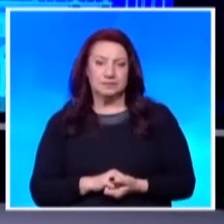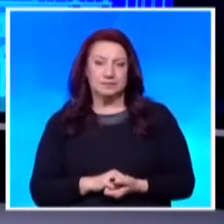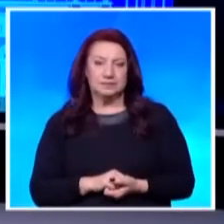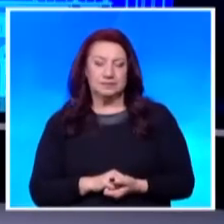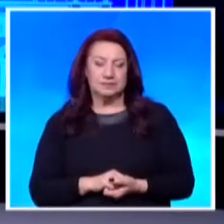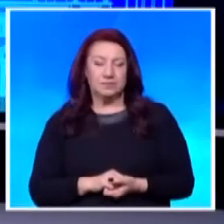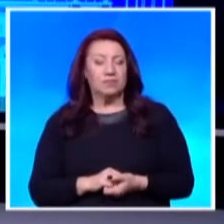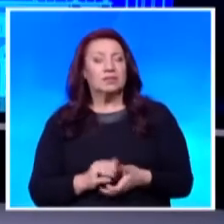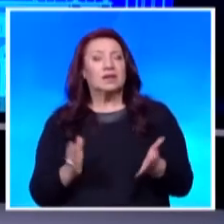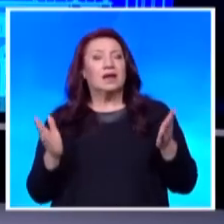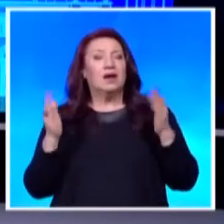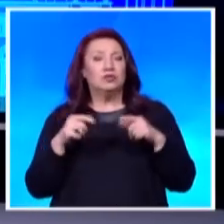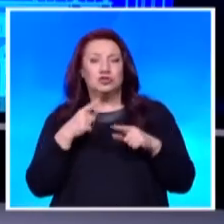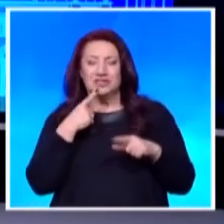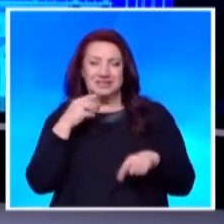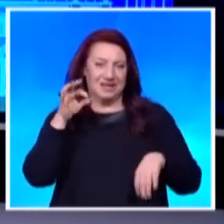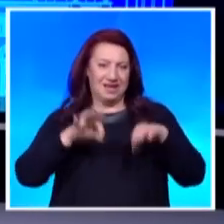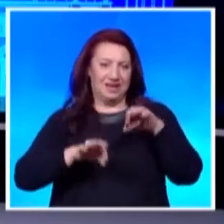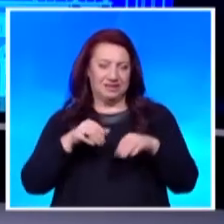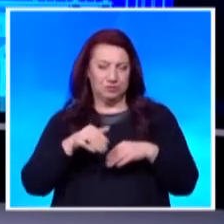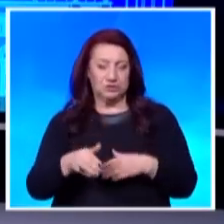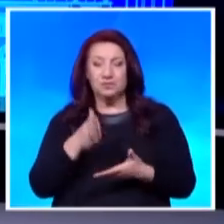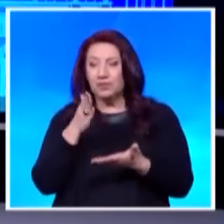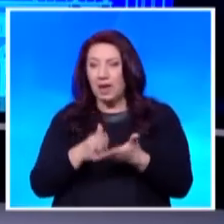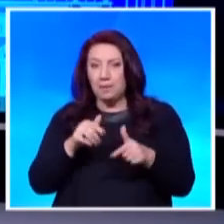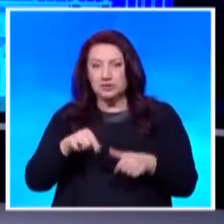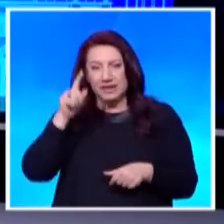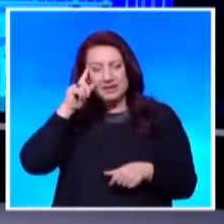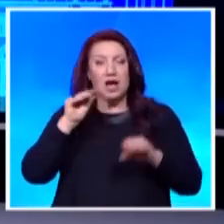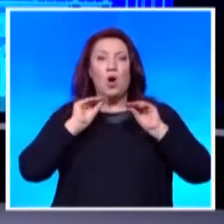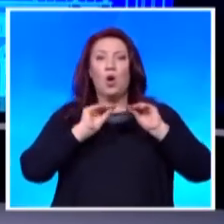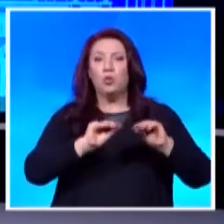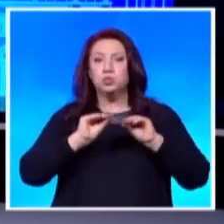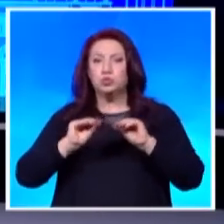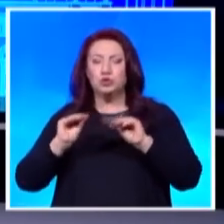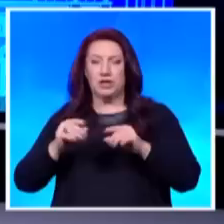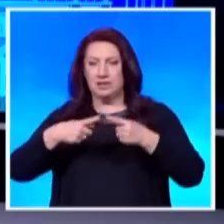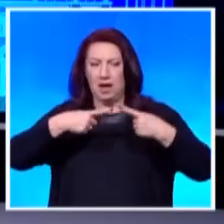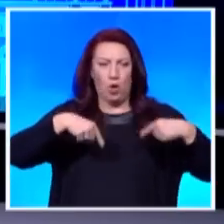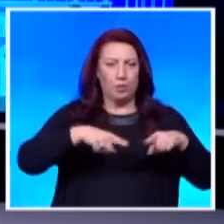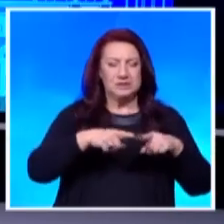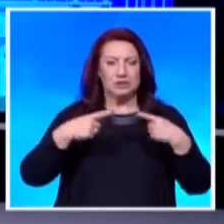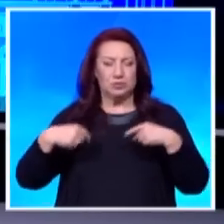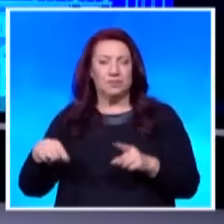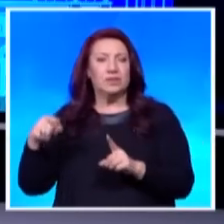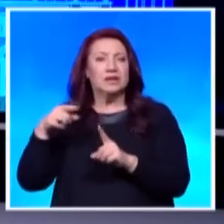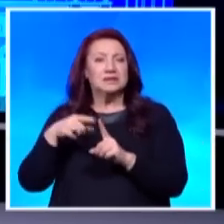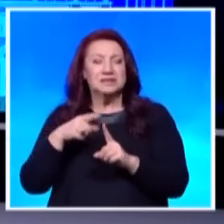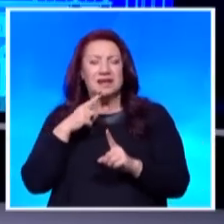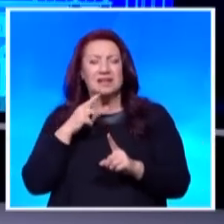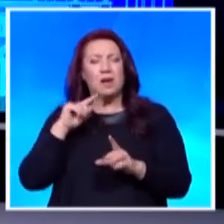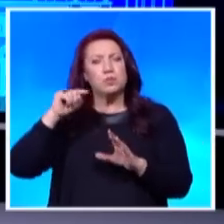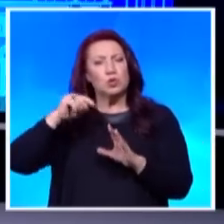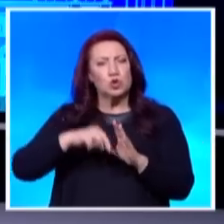И още за вота последни дни за обучение на секционните комисии. Целта е да се изяснят детайлите около гласуване с хартиената бюлетина